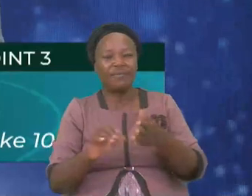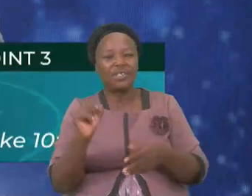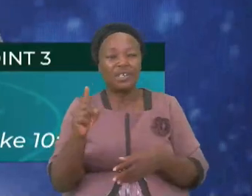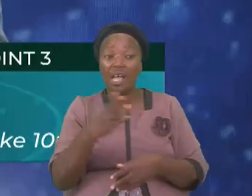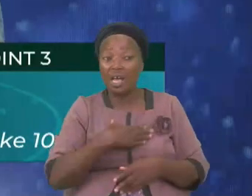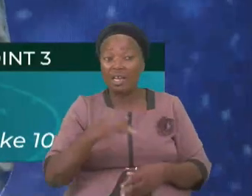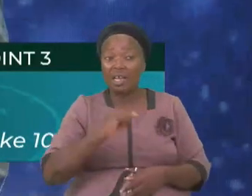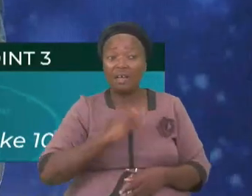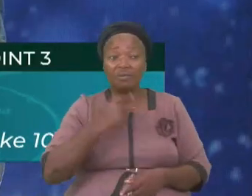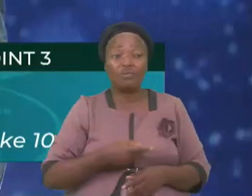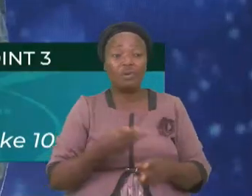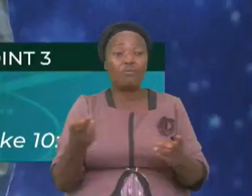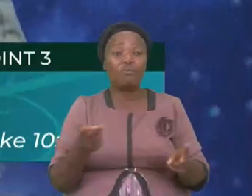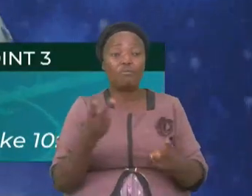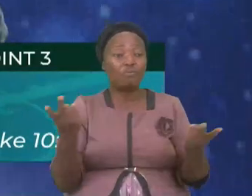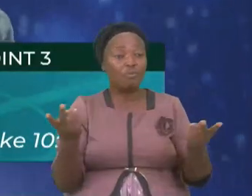11.